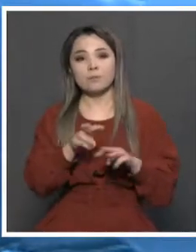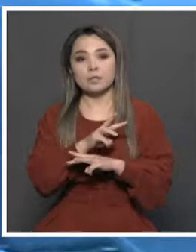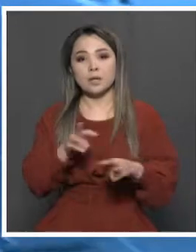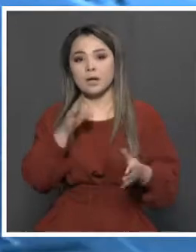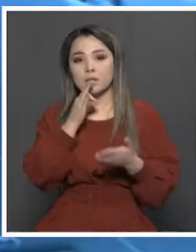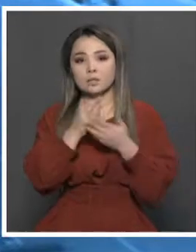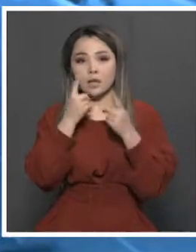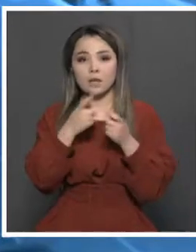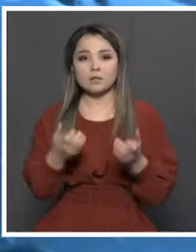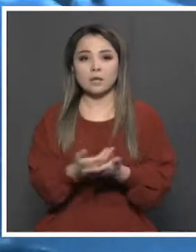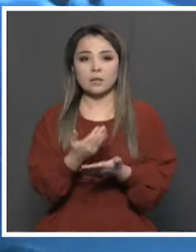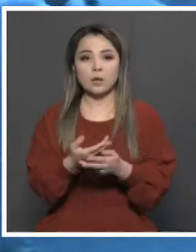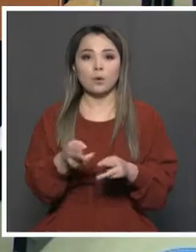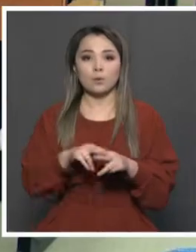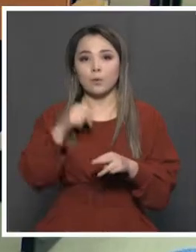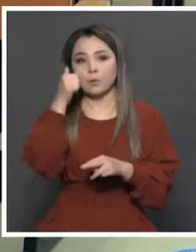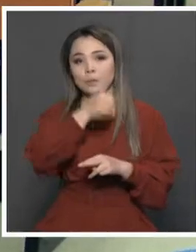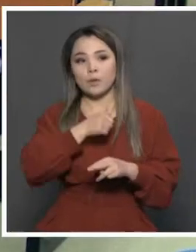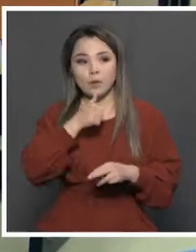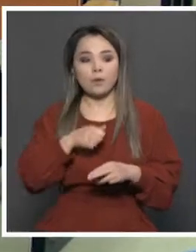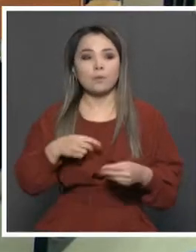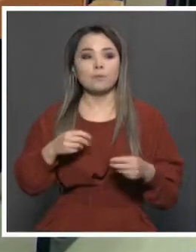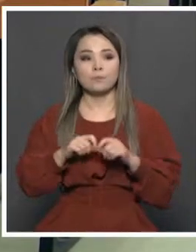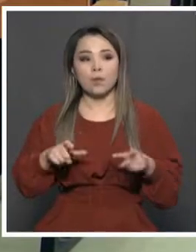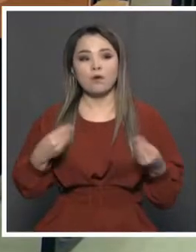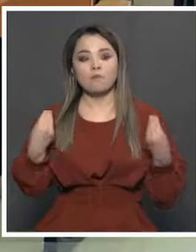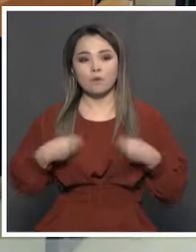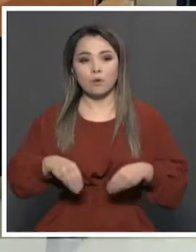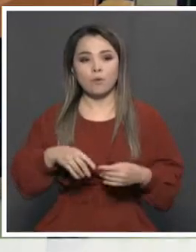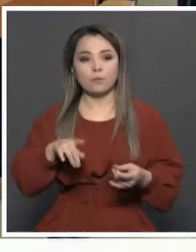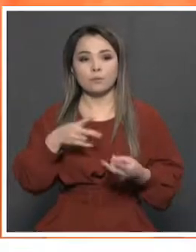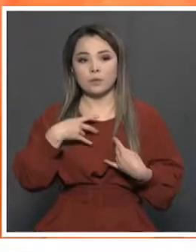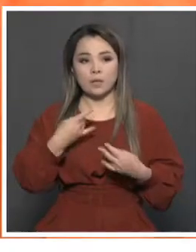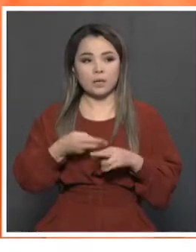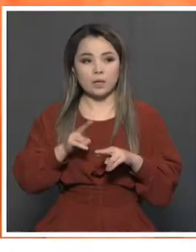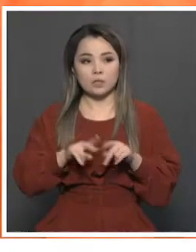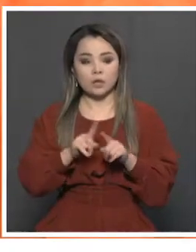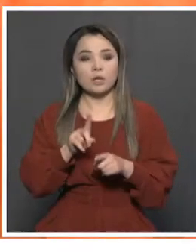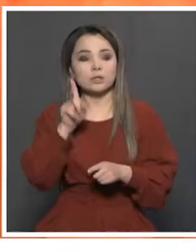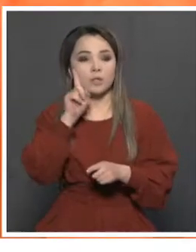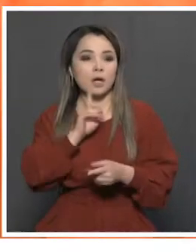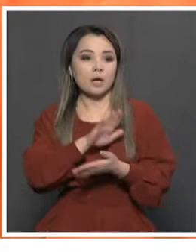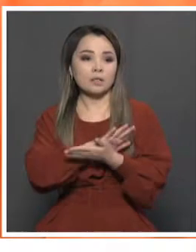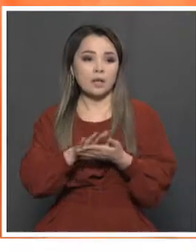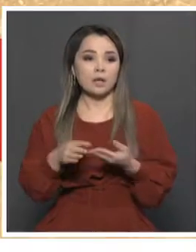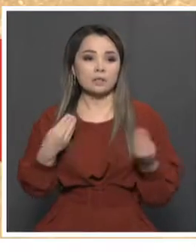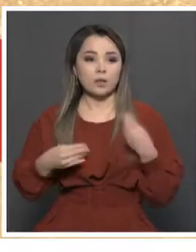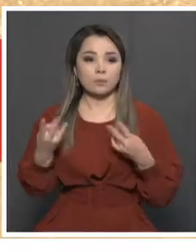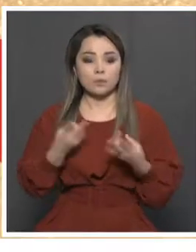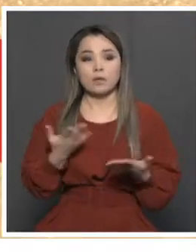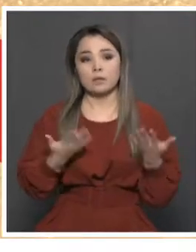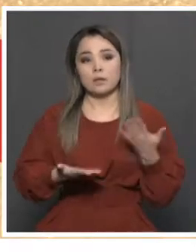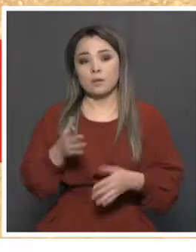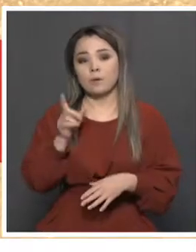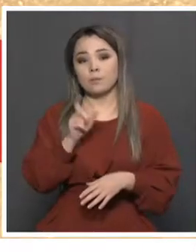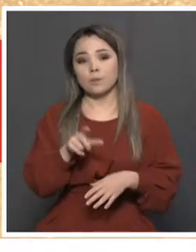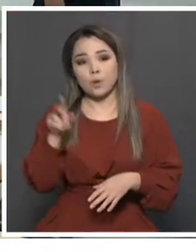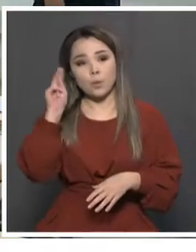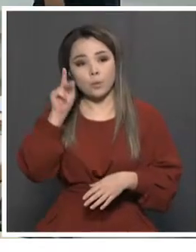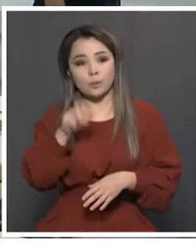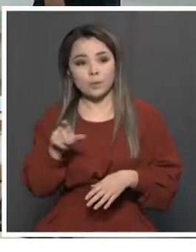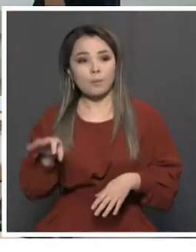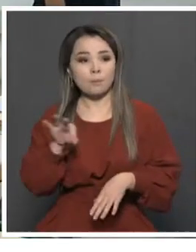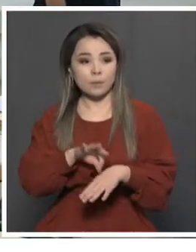мәлімдеді. Сондай-ақ биыл мектеп формасын сатып алудың қажеті жоқ. Бастысы таза, ыңғайлы киім кию керек. Оқушы ауырып қалса, яки науқас адаммен байланыста